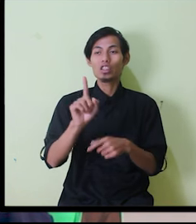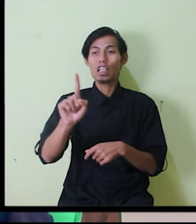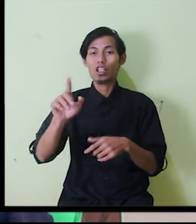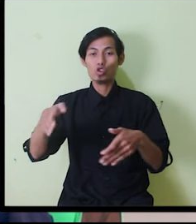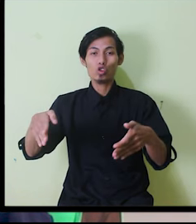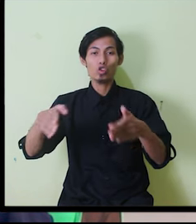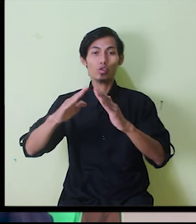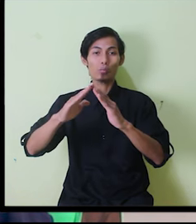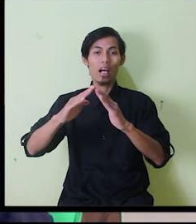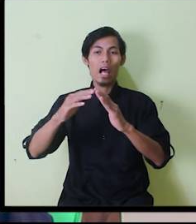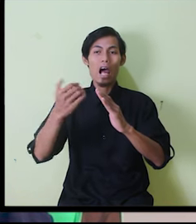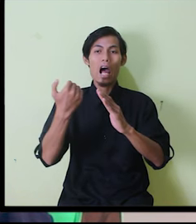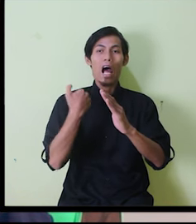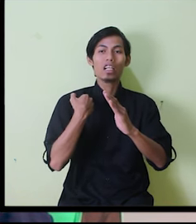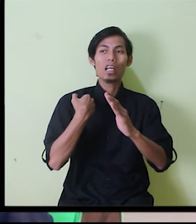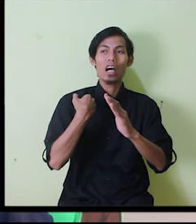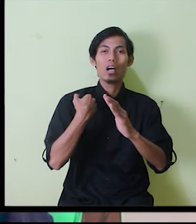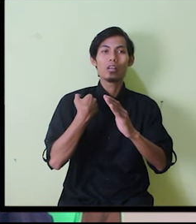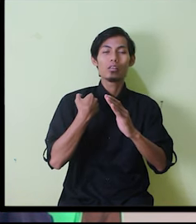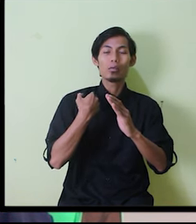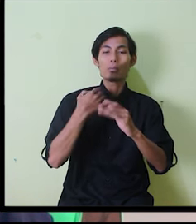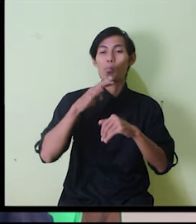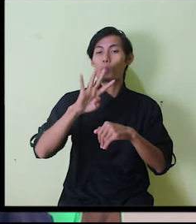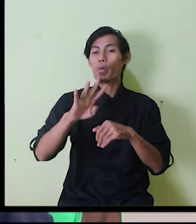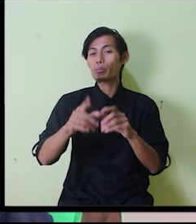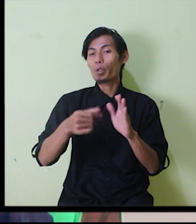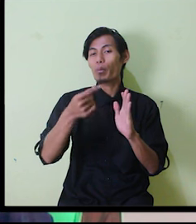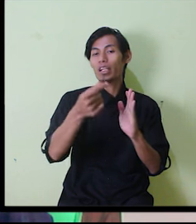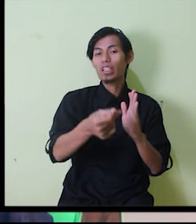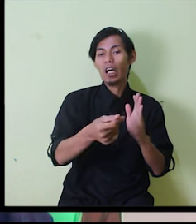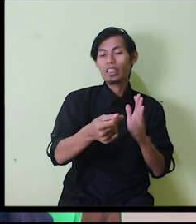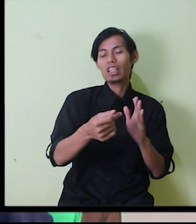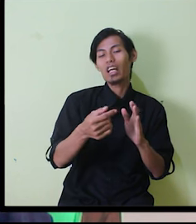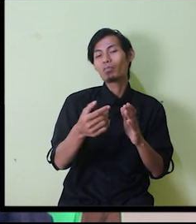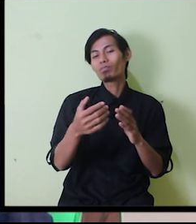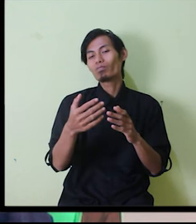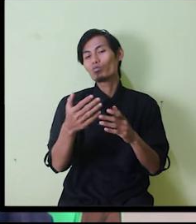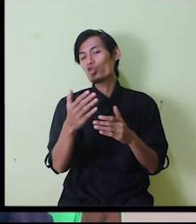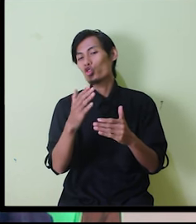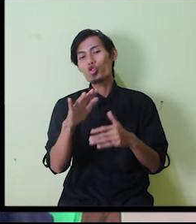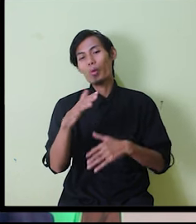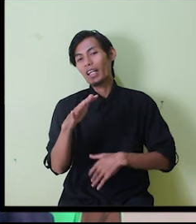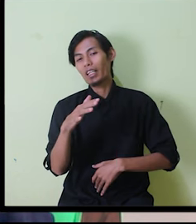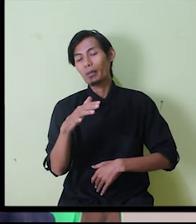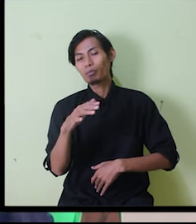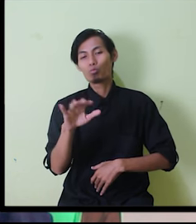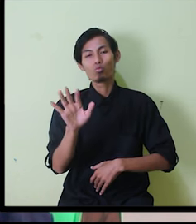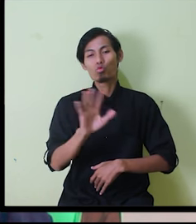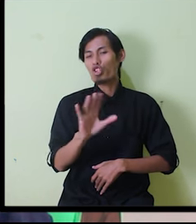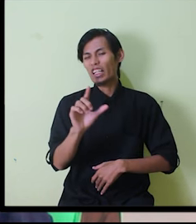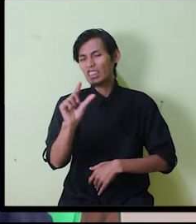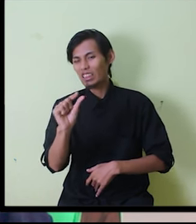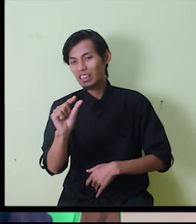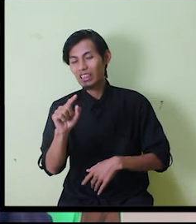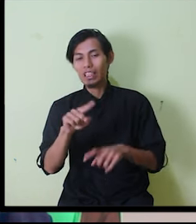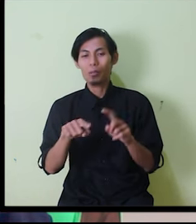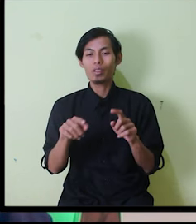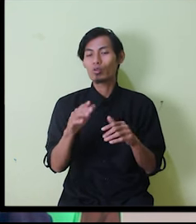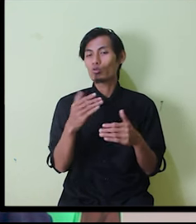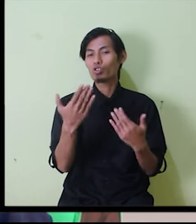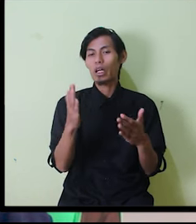lumayan Pak jadi bisa banyak bukan hal lagi kecil jadi lapangan pekerjaan Nah itu harapan kami eah